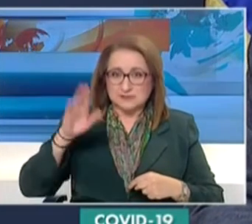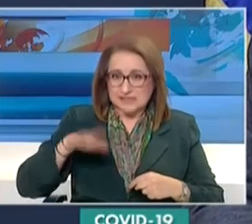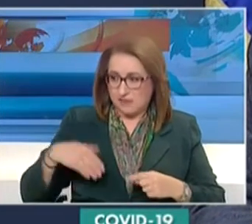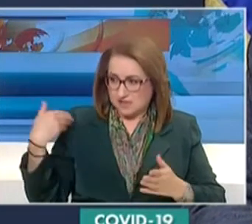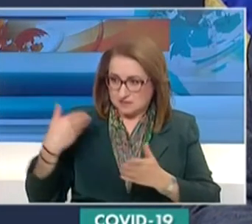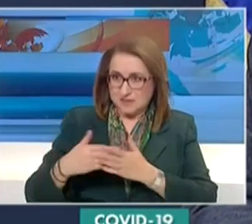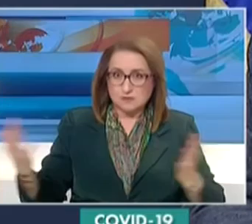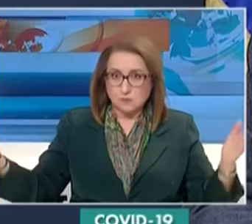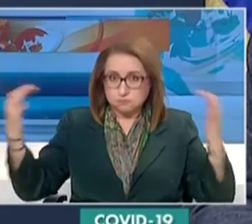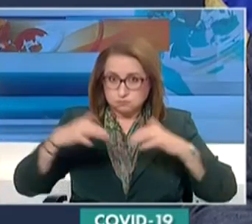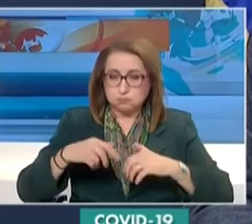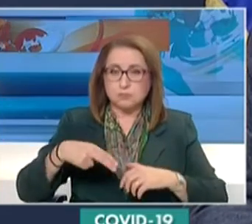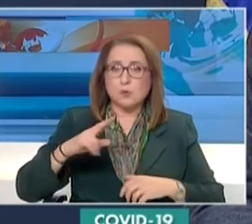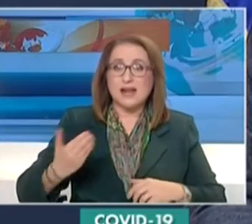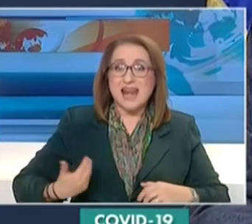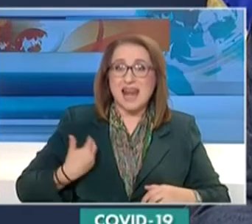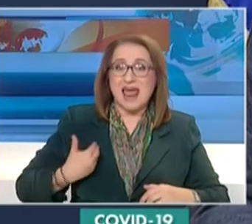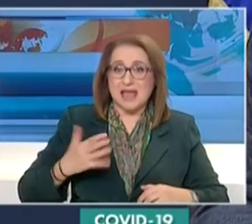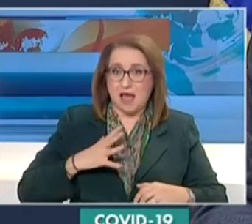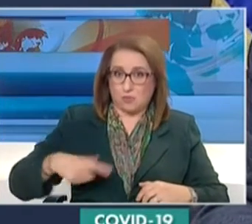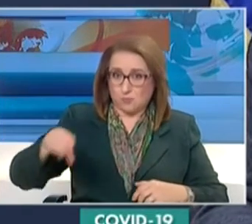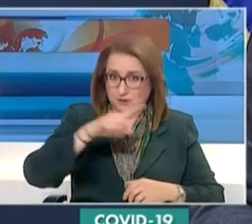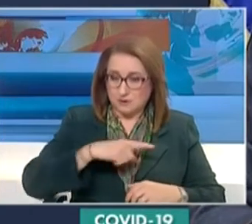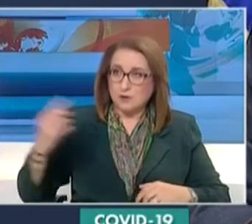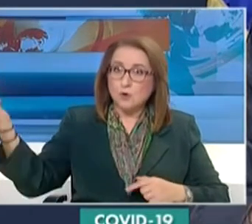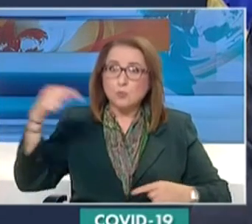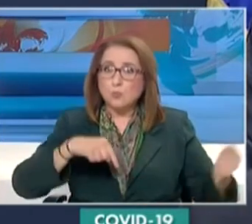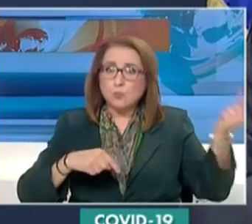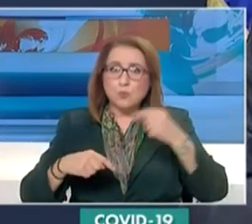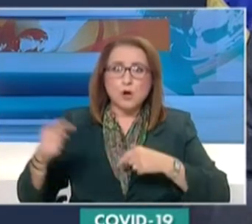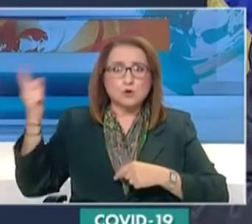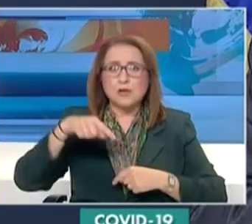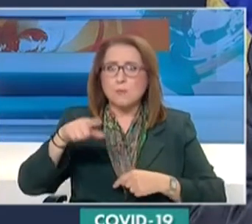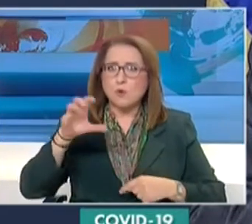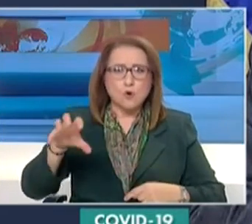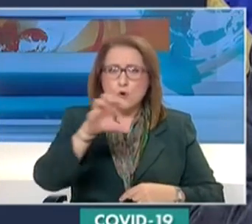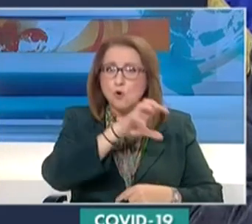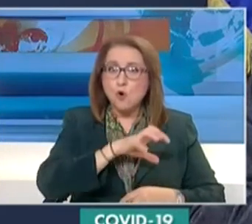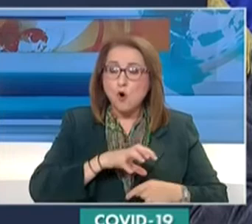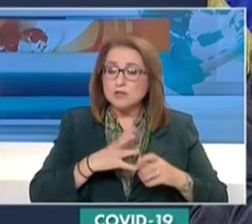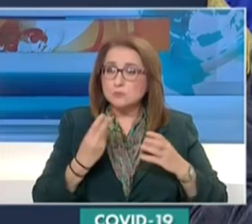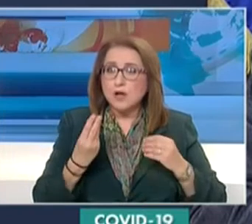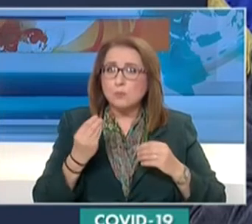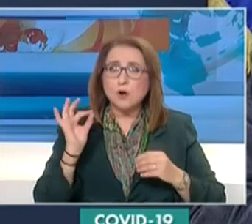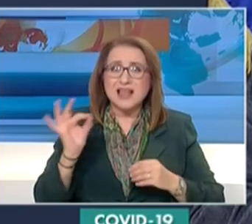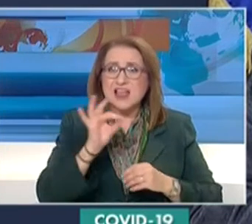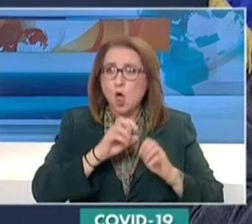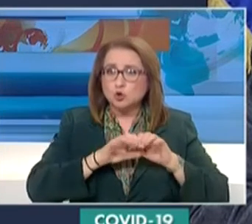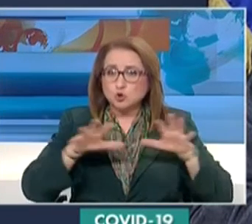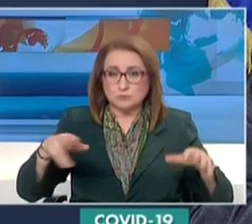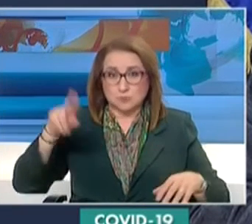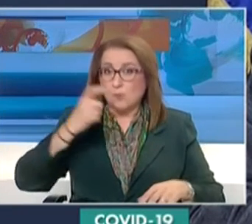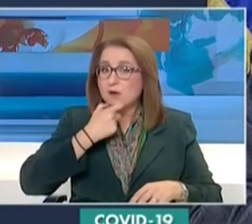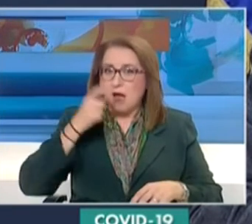αυτό αφορά και πολύ νέο κόσμο, ο οποίος έρχεται από χώρες που υπάρχει μεγάλη εξάπλωση του ιού, όπως το Ηνωμένο Βασίλειο,